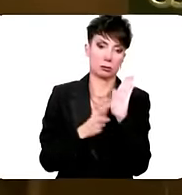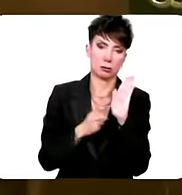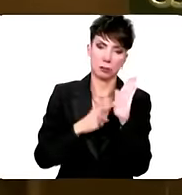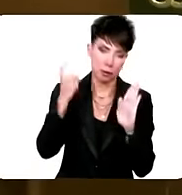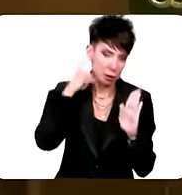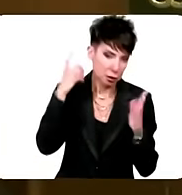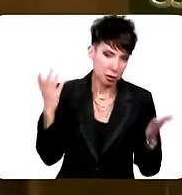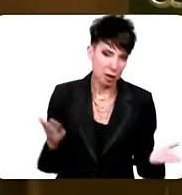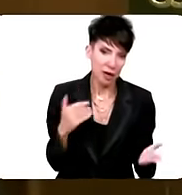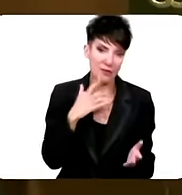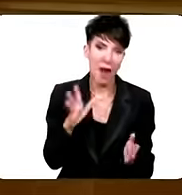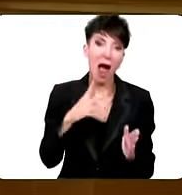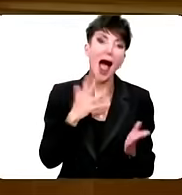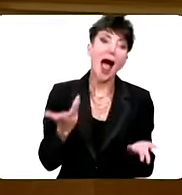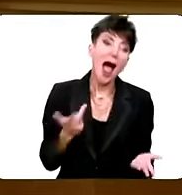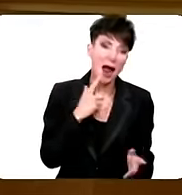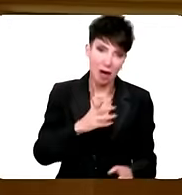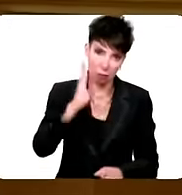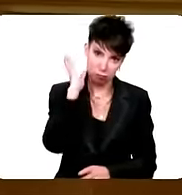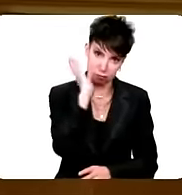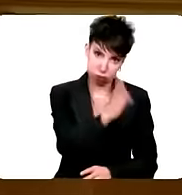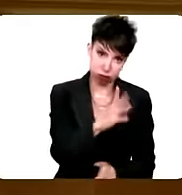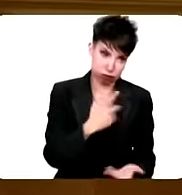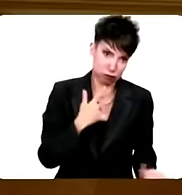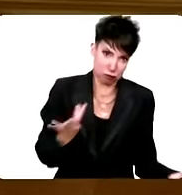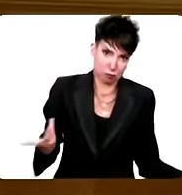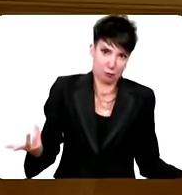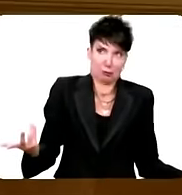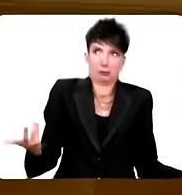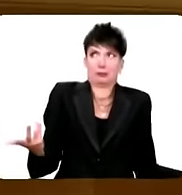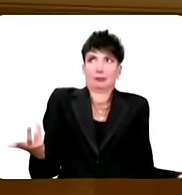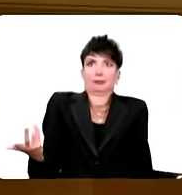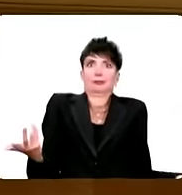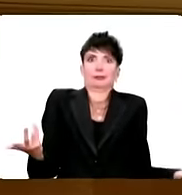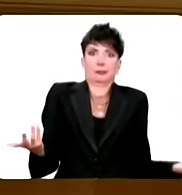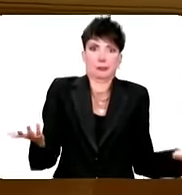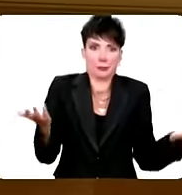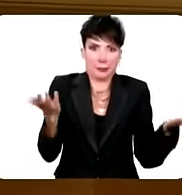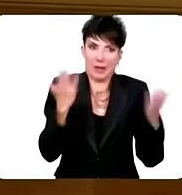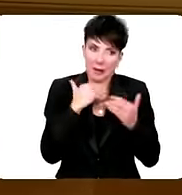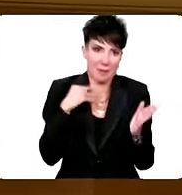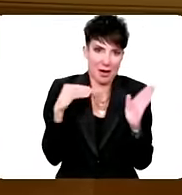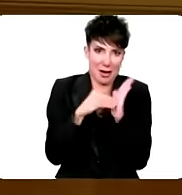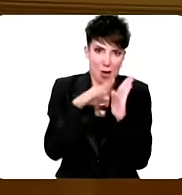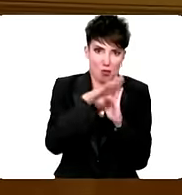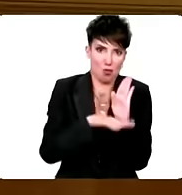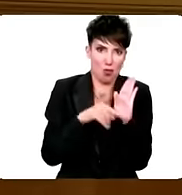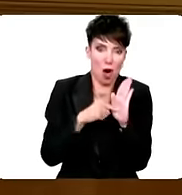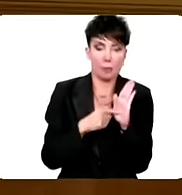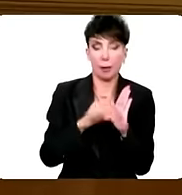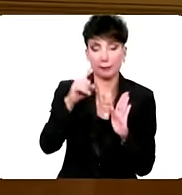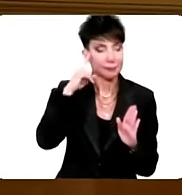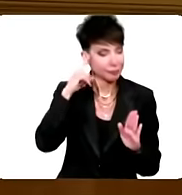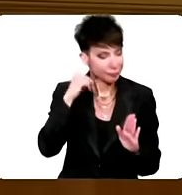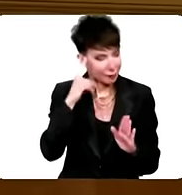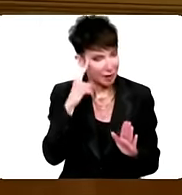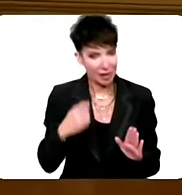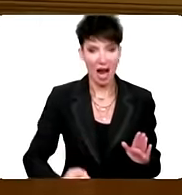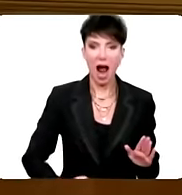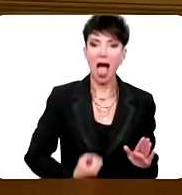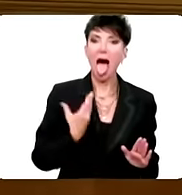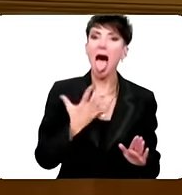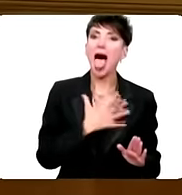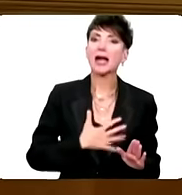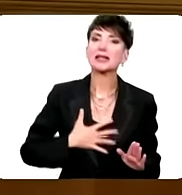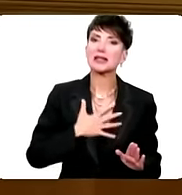πάλι δεν υπήρχε στο πρόγραμμα. Και το αίσθημα της αδικίας, το οποίο μπορεί κάποιος να αισθάνεται. Και θέλω να επαναλάβω ότι το τεκμήριο είναι μαχητό.